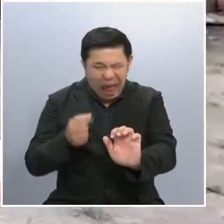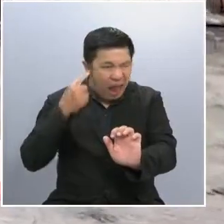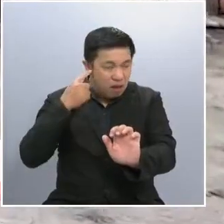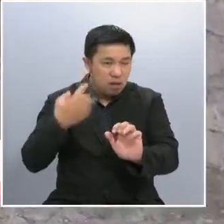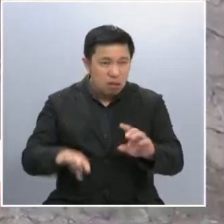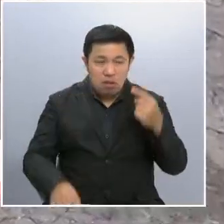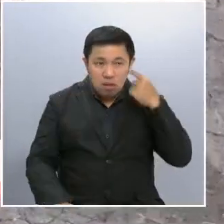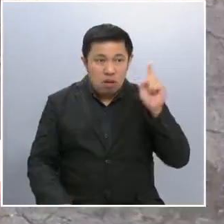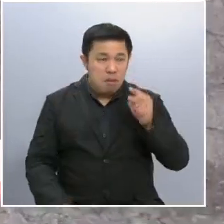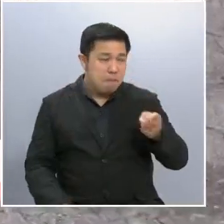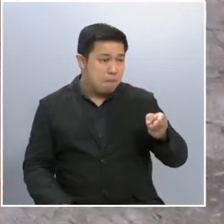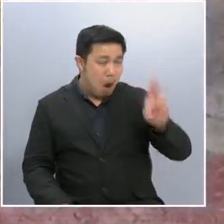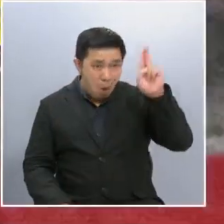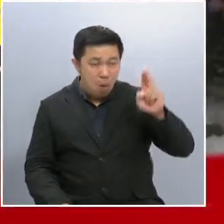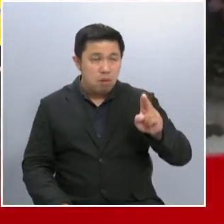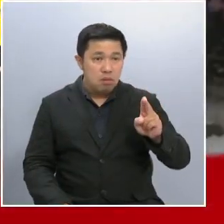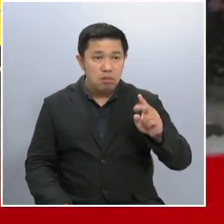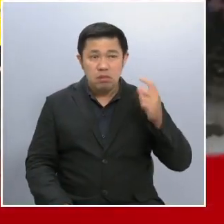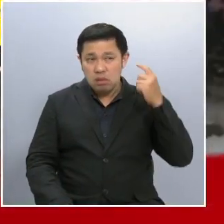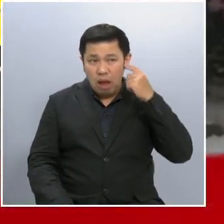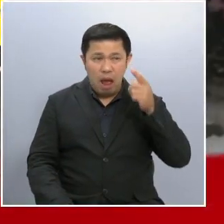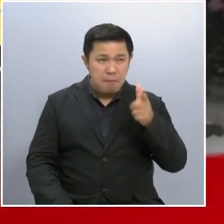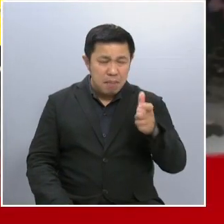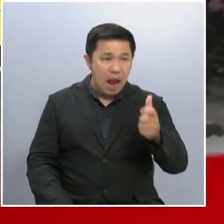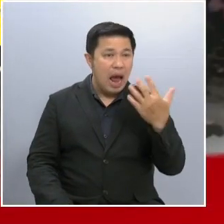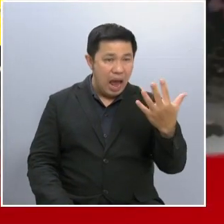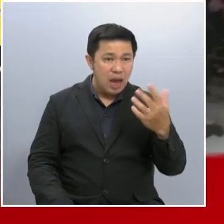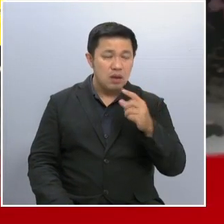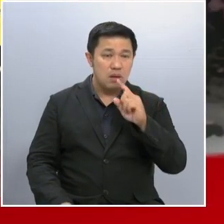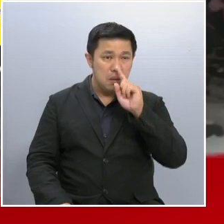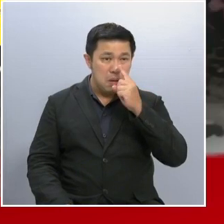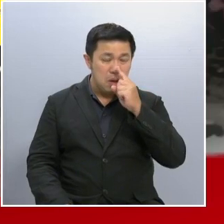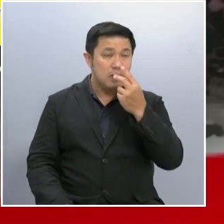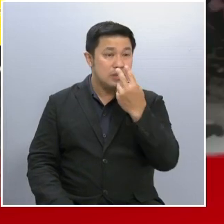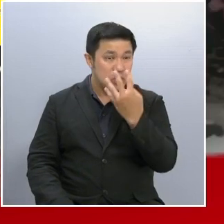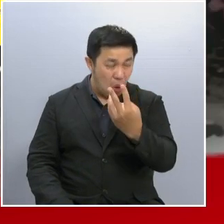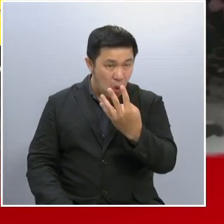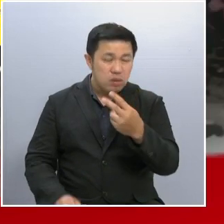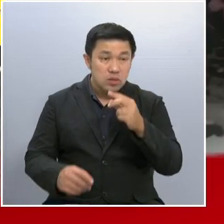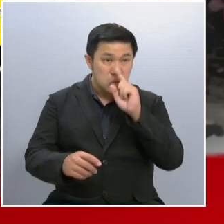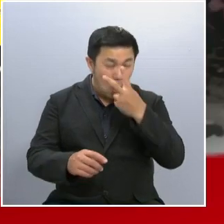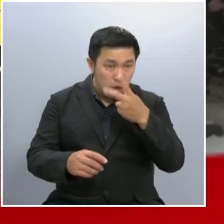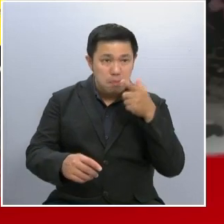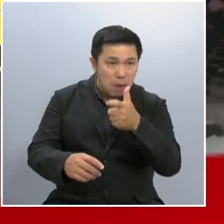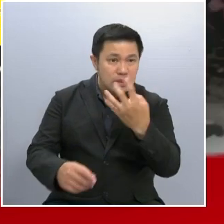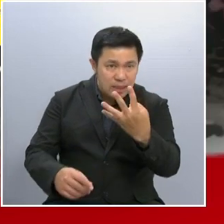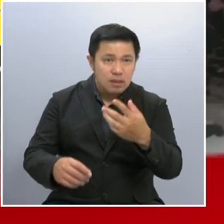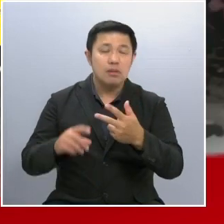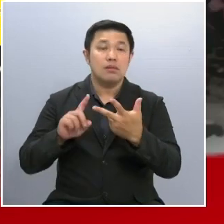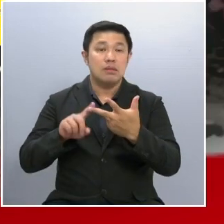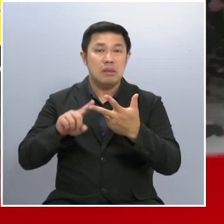เสียงปืนดังขึ้นครั้งแรก5นัดครั้งที่2 4นัดครั้งสุดท้าย3นัดแล้วก็เงียบไปฟังเสียงเพื่อนบ้าน